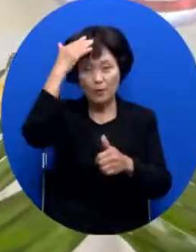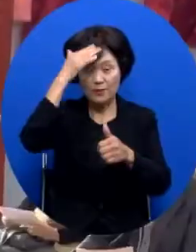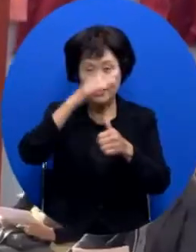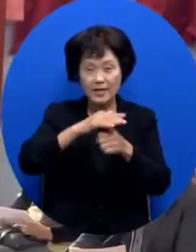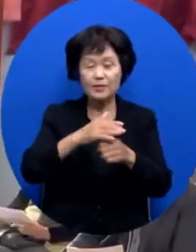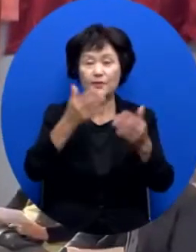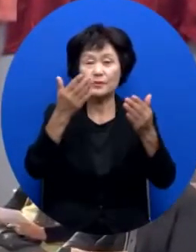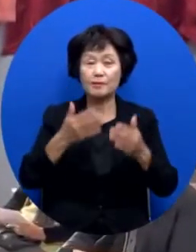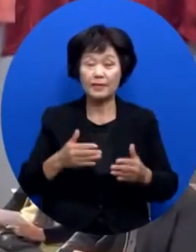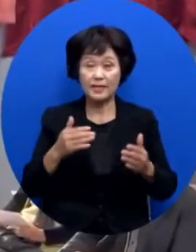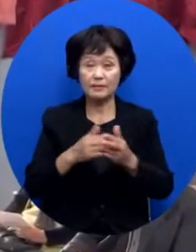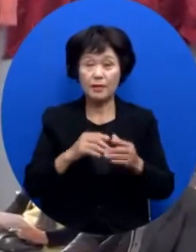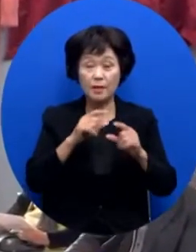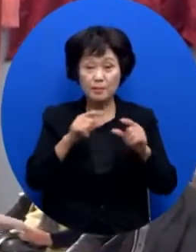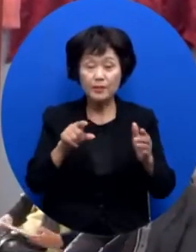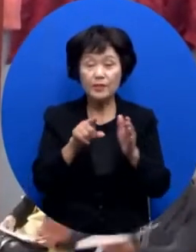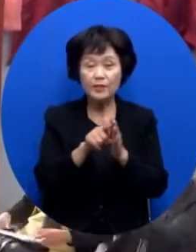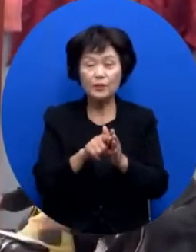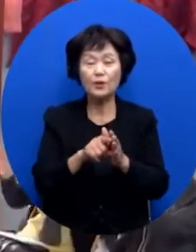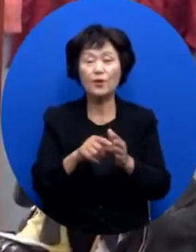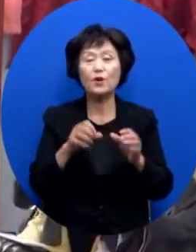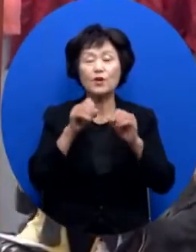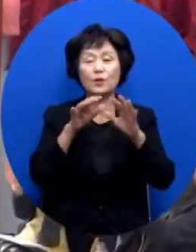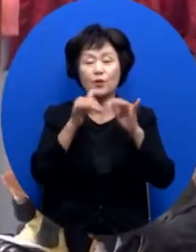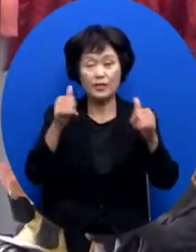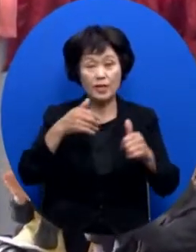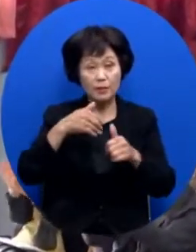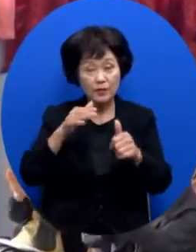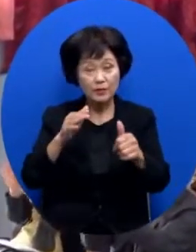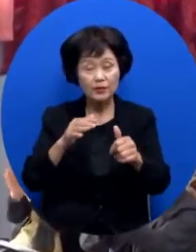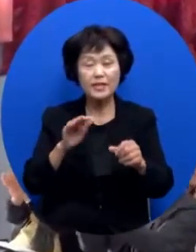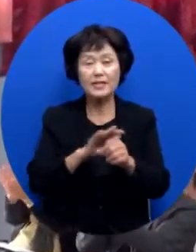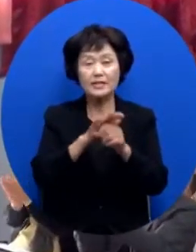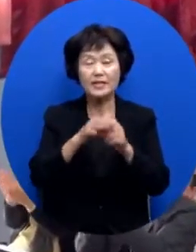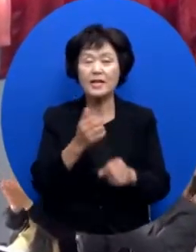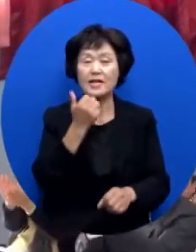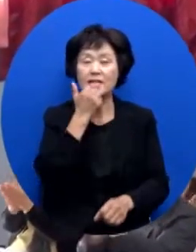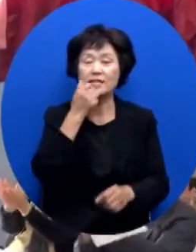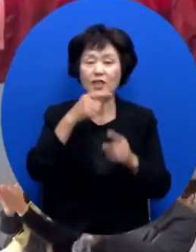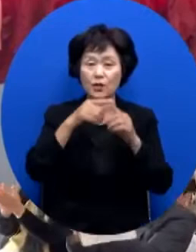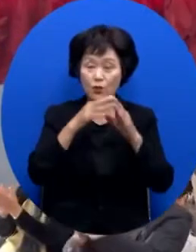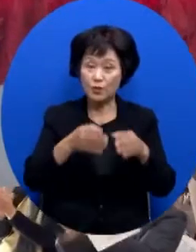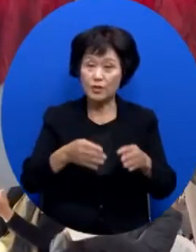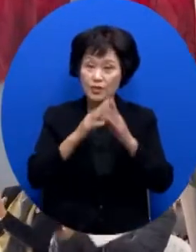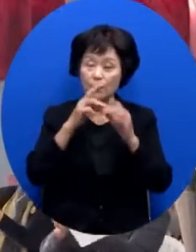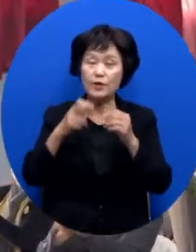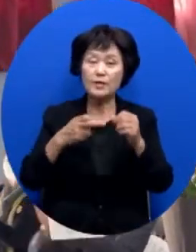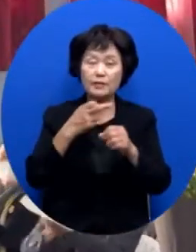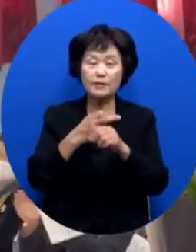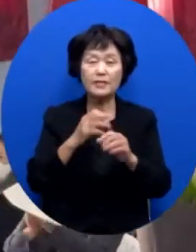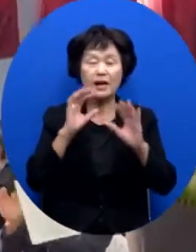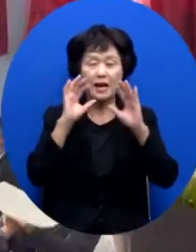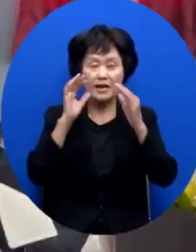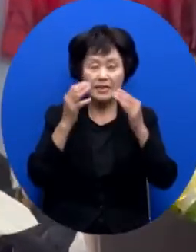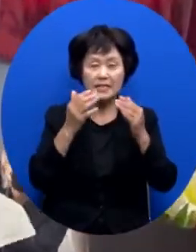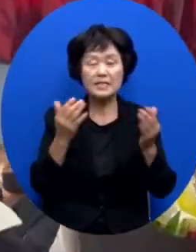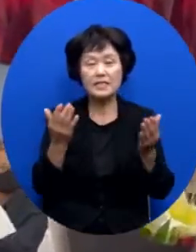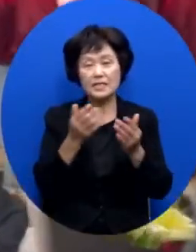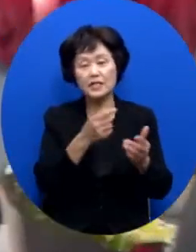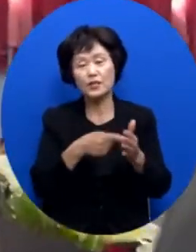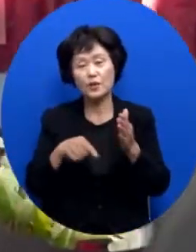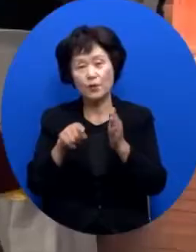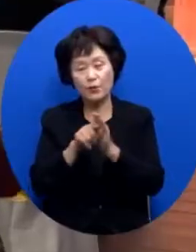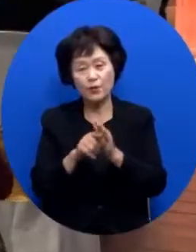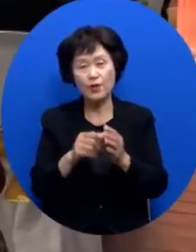과테말라 평신도 선교사로 파송 대 사랑의 이사 교회를 세우고 12년간 어린이 사역을 이어오고 있으며 함께